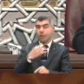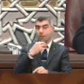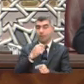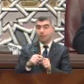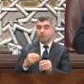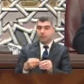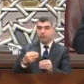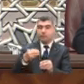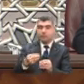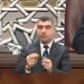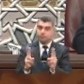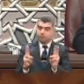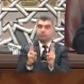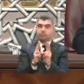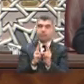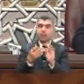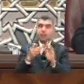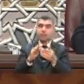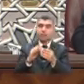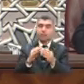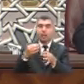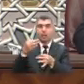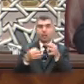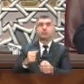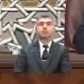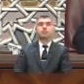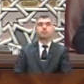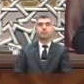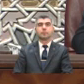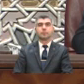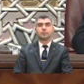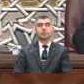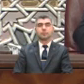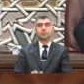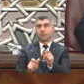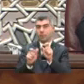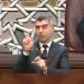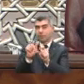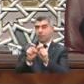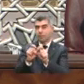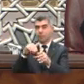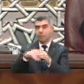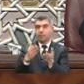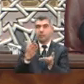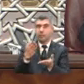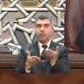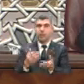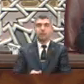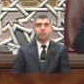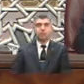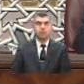تعثر الاستقبال الإلكتروني بقطاع العدل للسيدات والسادة النواب المحترمين من الفريق الاستقلالي